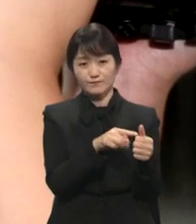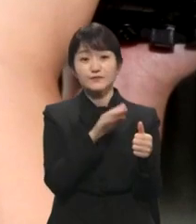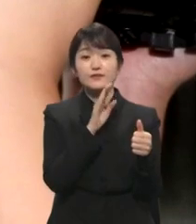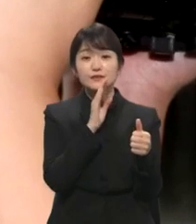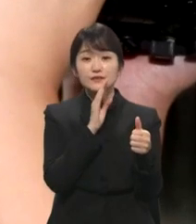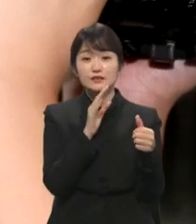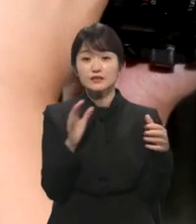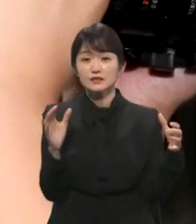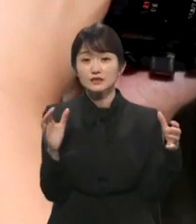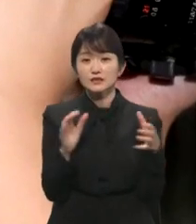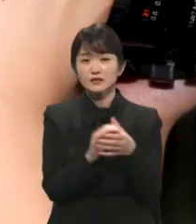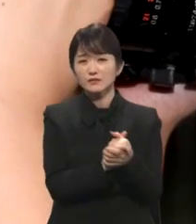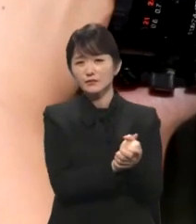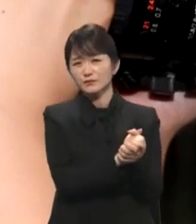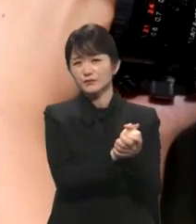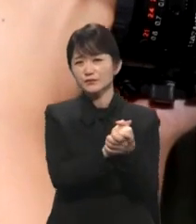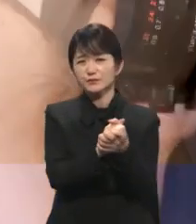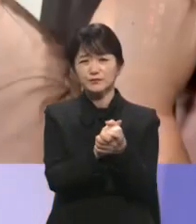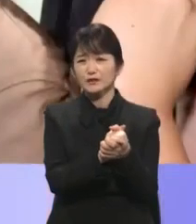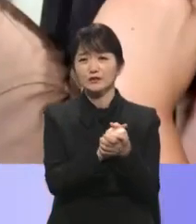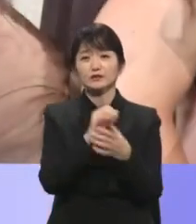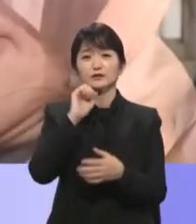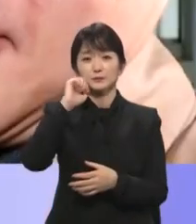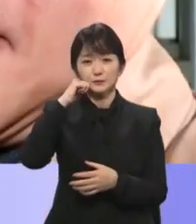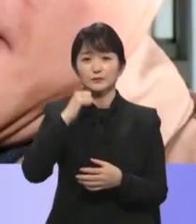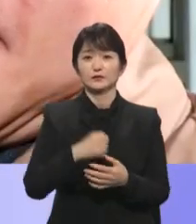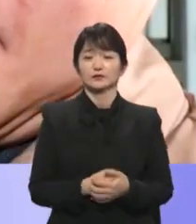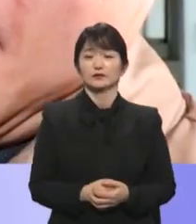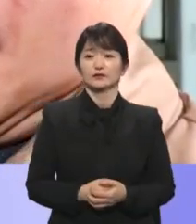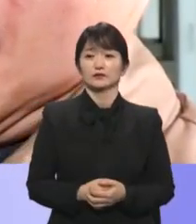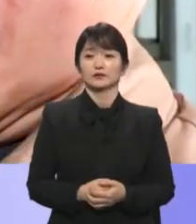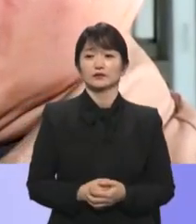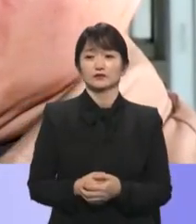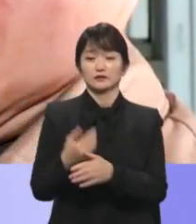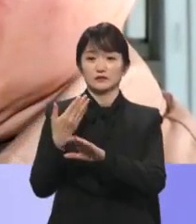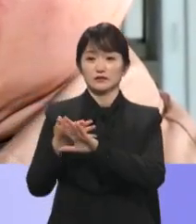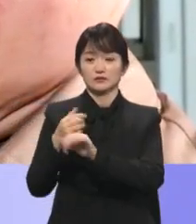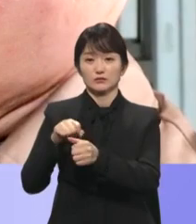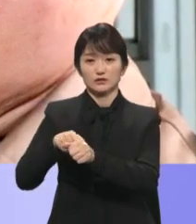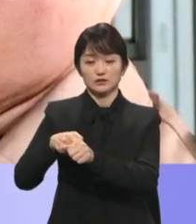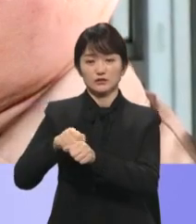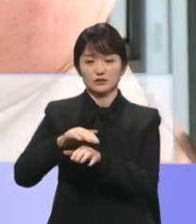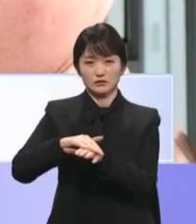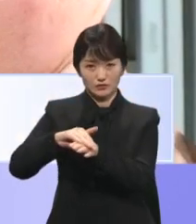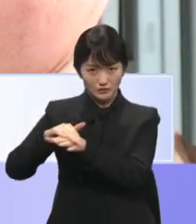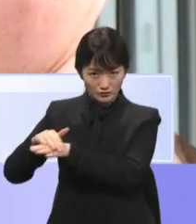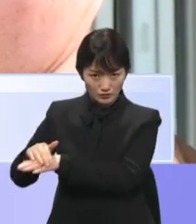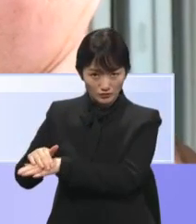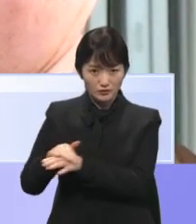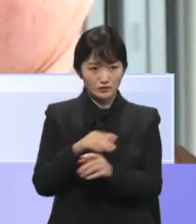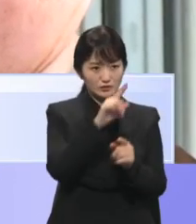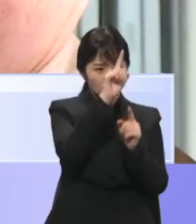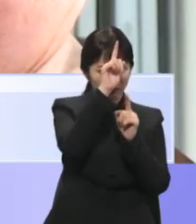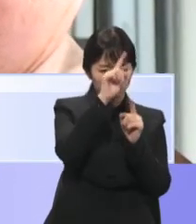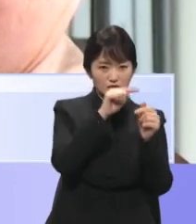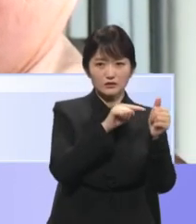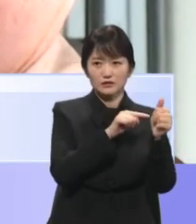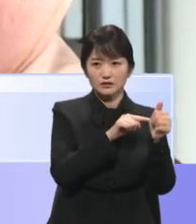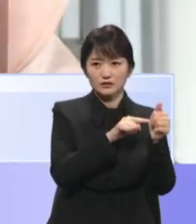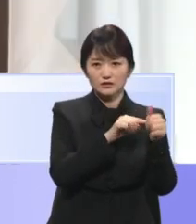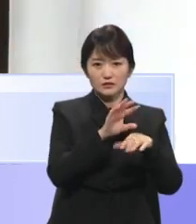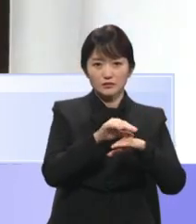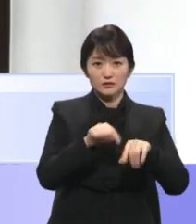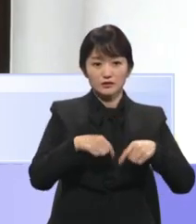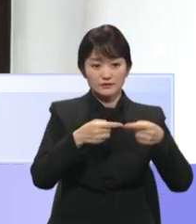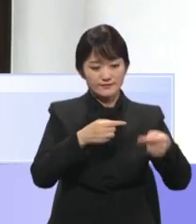화학적 결합이 저는 불가능하다라고 보고요 제가 뭐 다른 분들 징계를 떠나서 이준석 대표가 다소 감정적으로 방송에 나와서